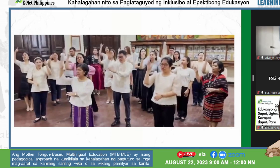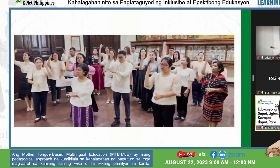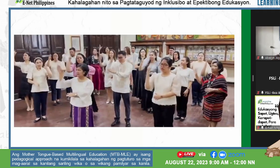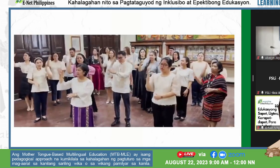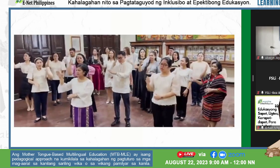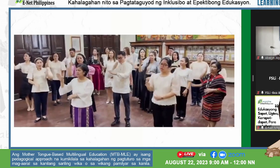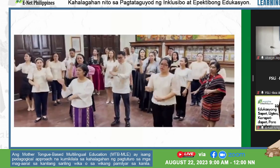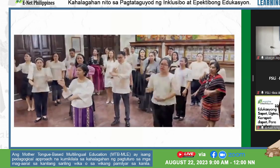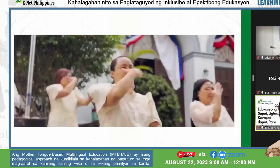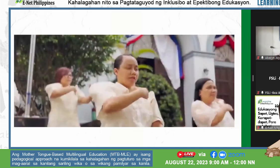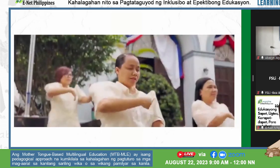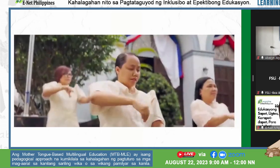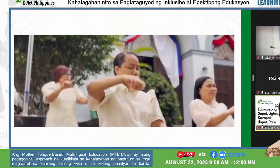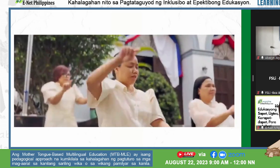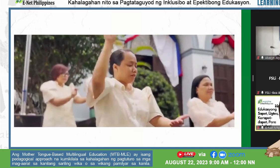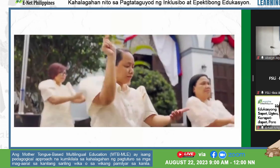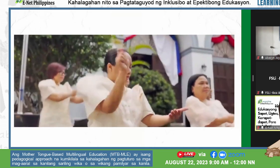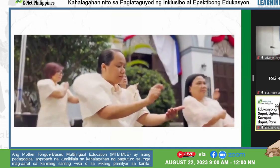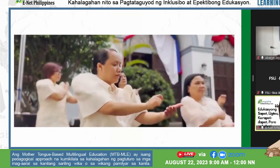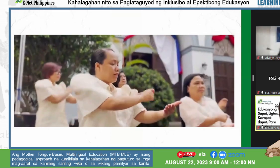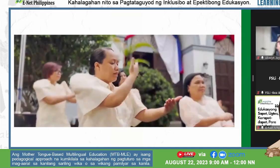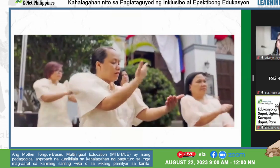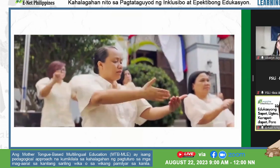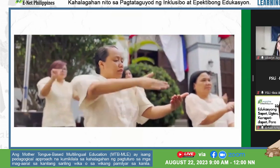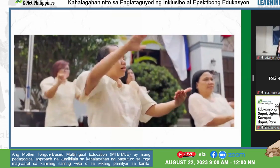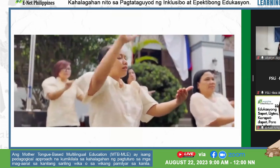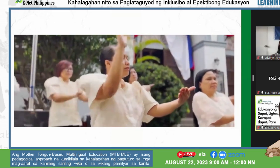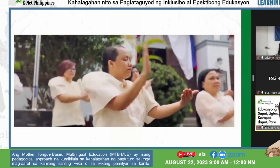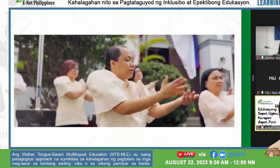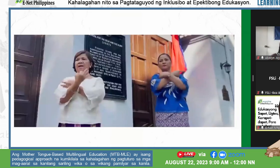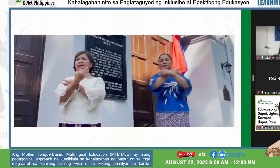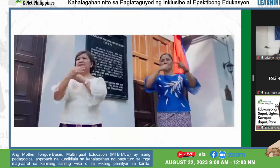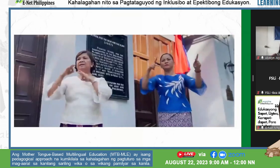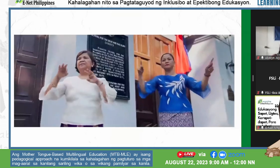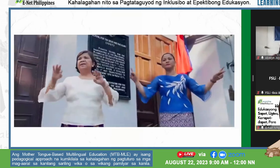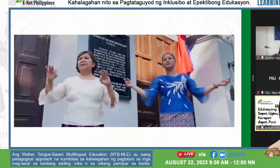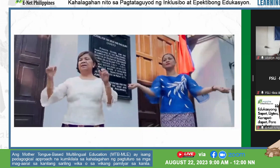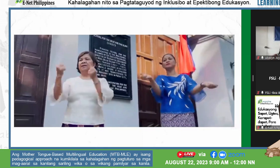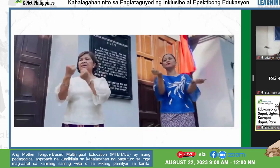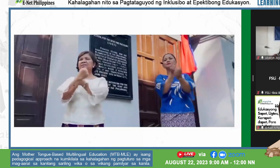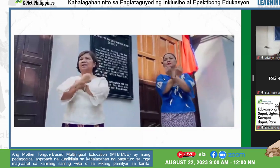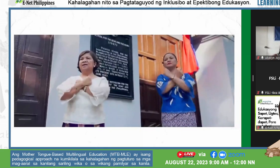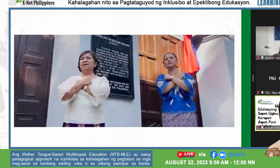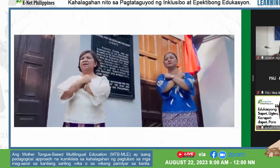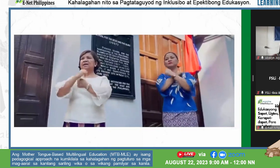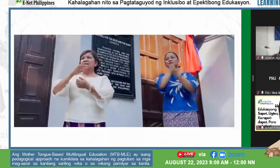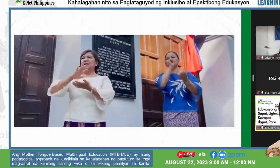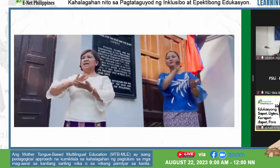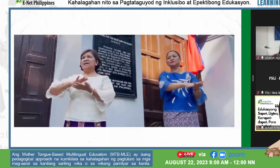ng pangaw, ay hinatak tulakaw, isa pagkayang minamahal.